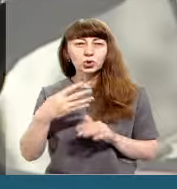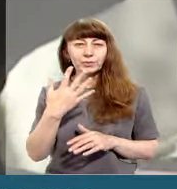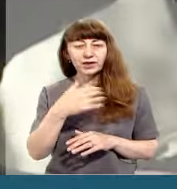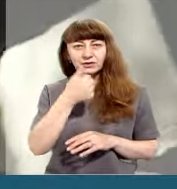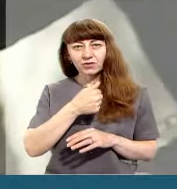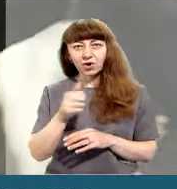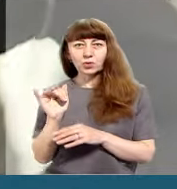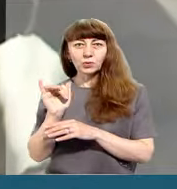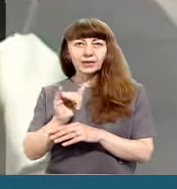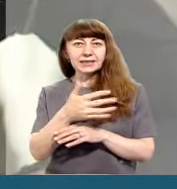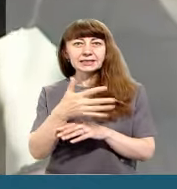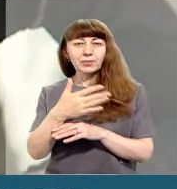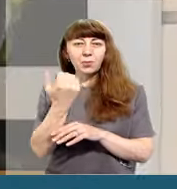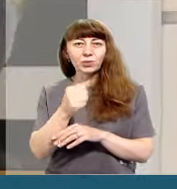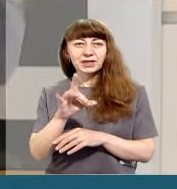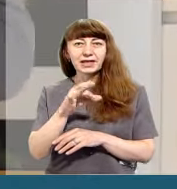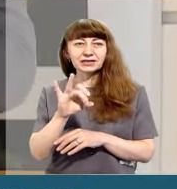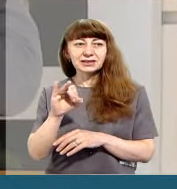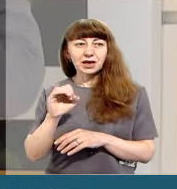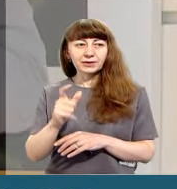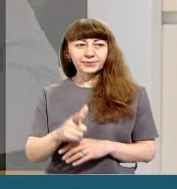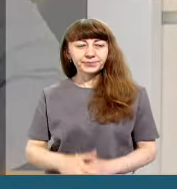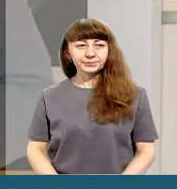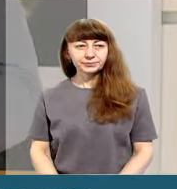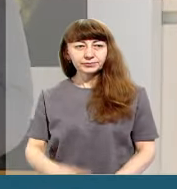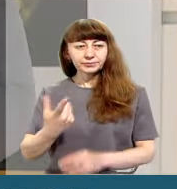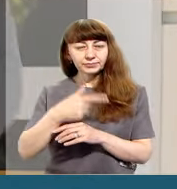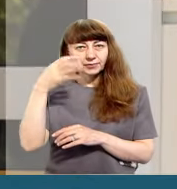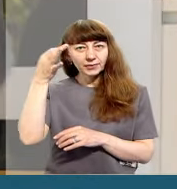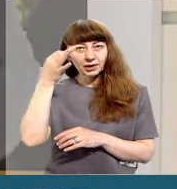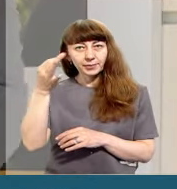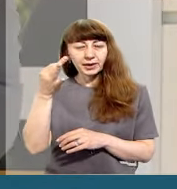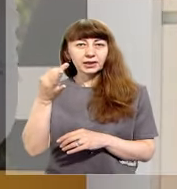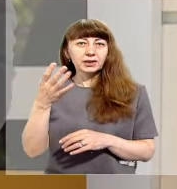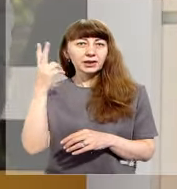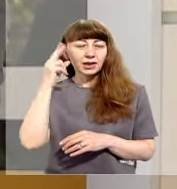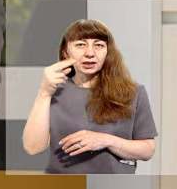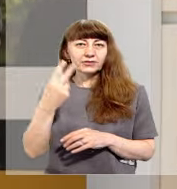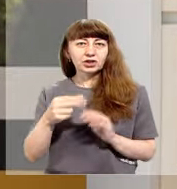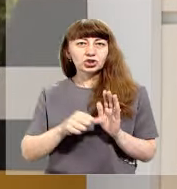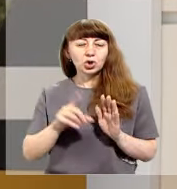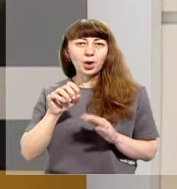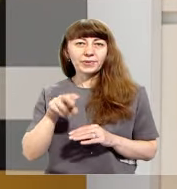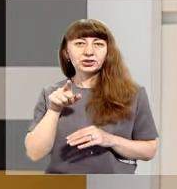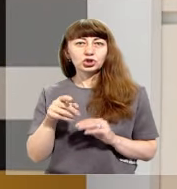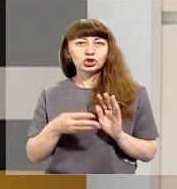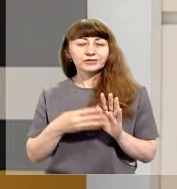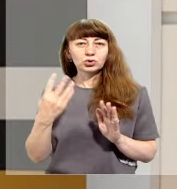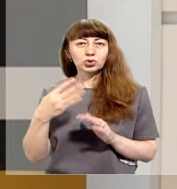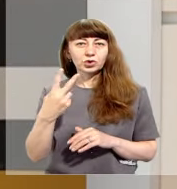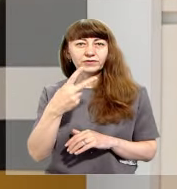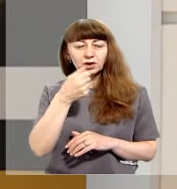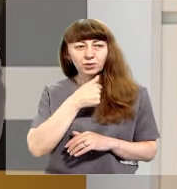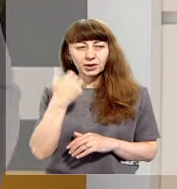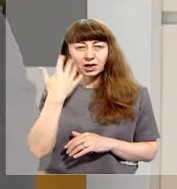Знамя Победы над Рейхстагом. Незабываемой датой остается 26 апреля 1942 года,